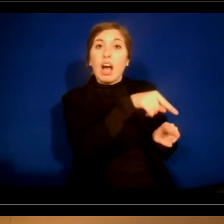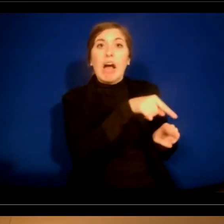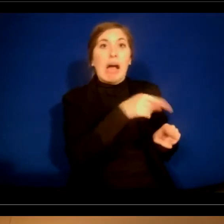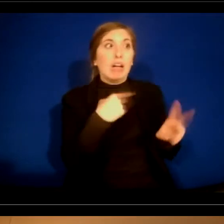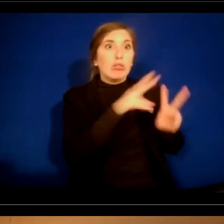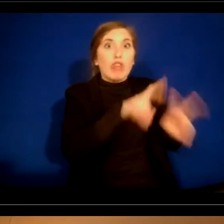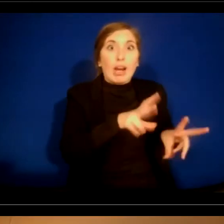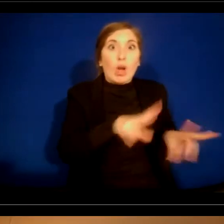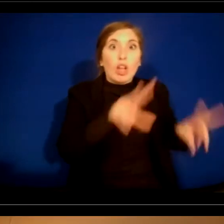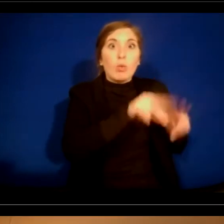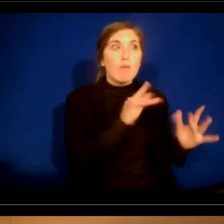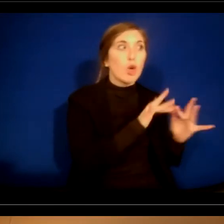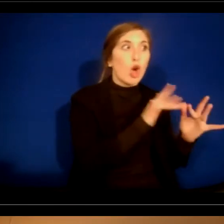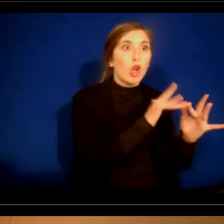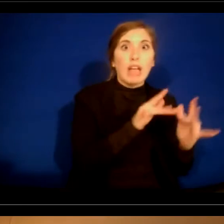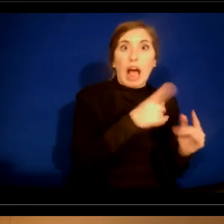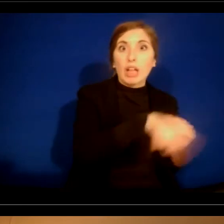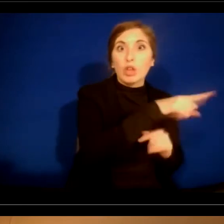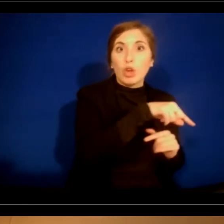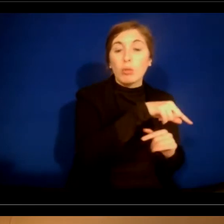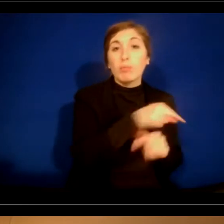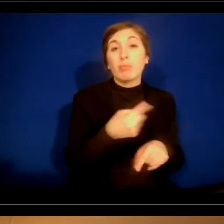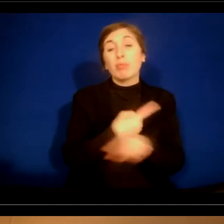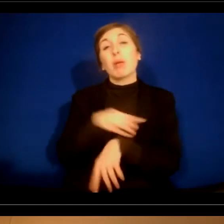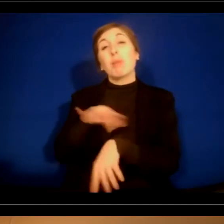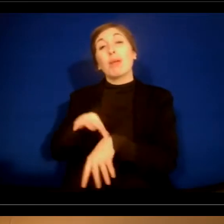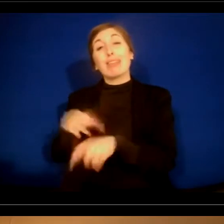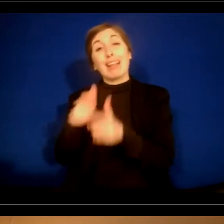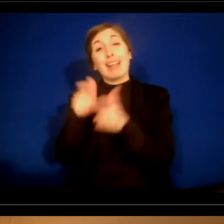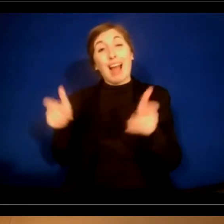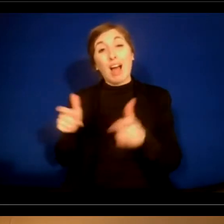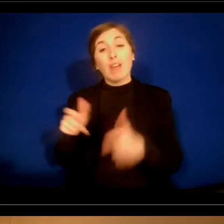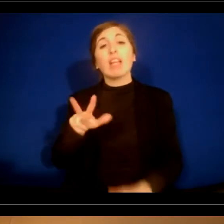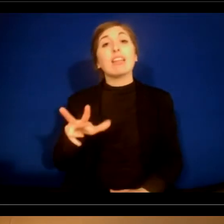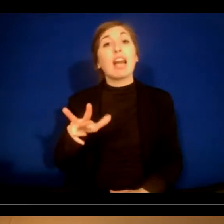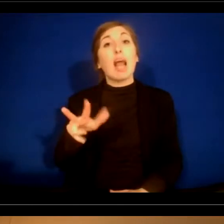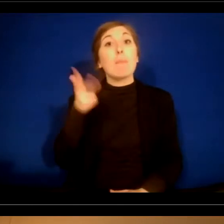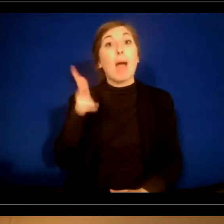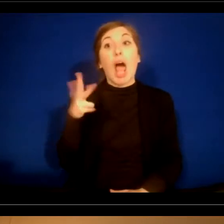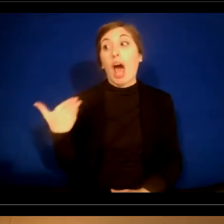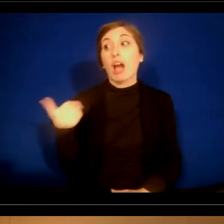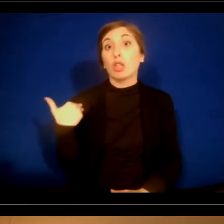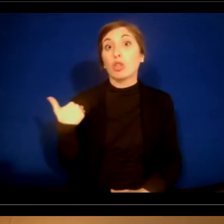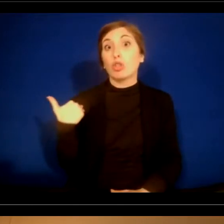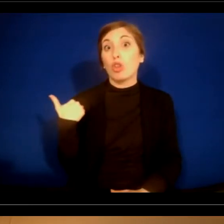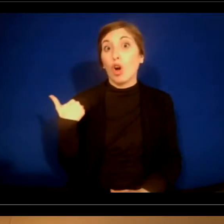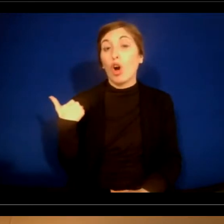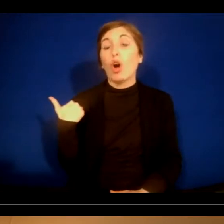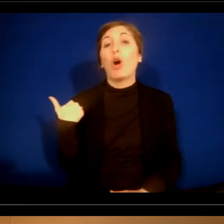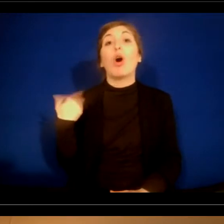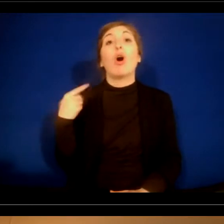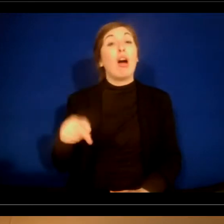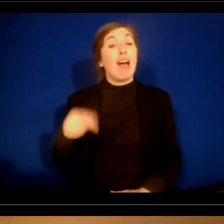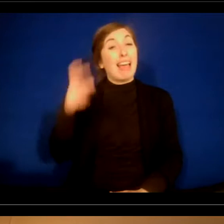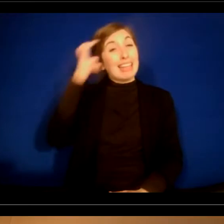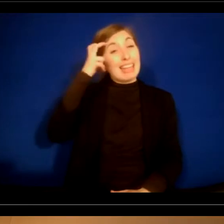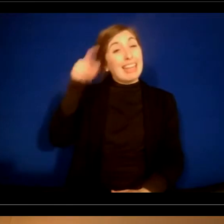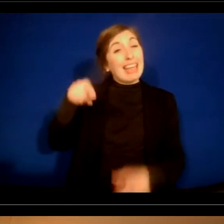gravi, a partire dal 3 di marzo, sono stati evacuati da Kiev.